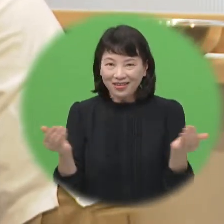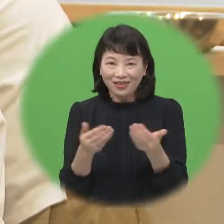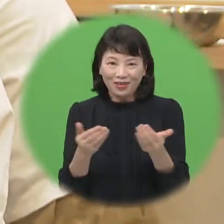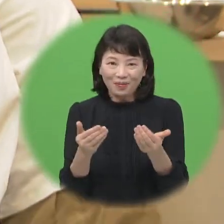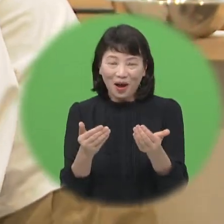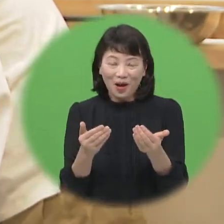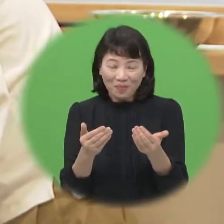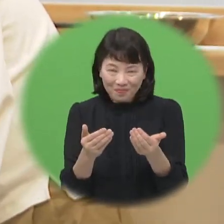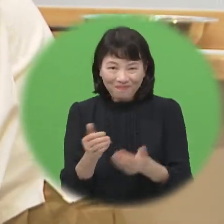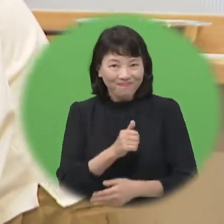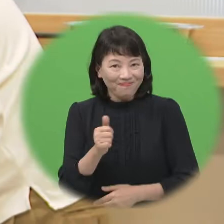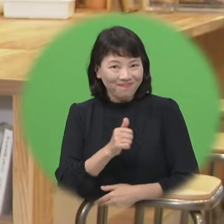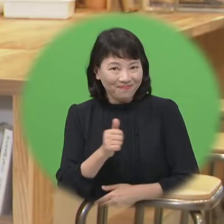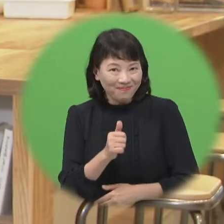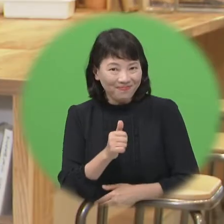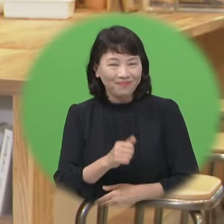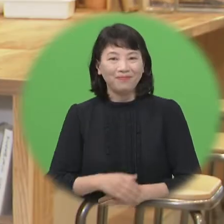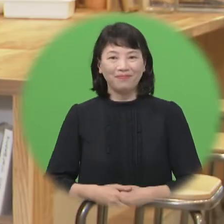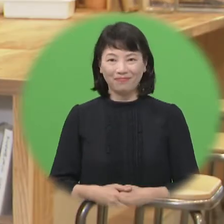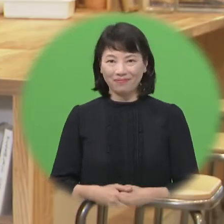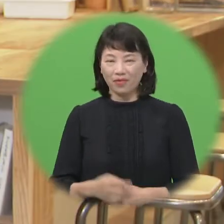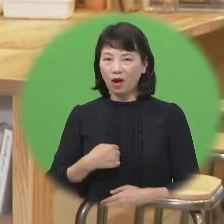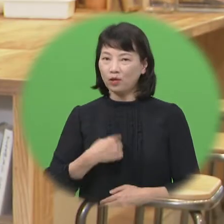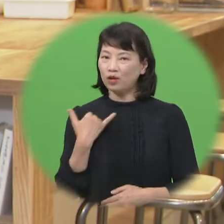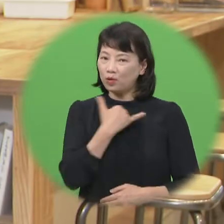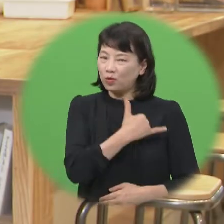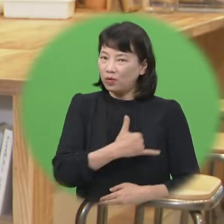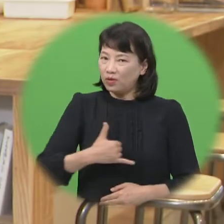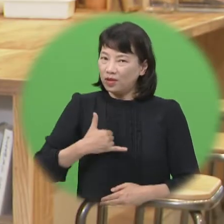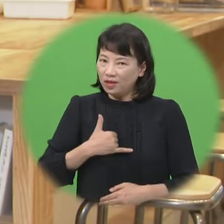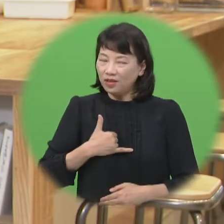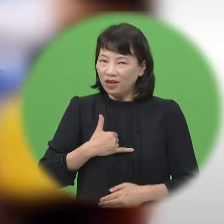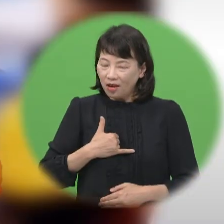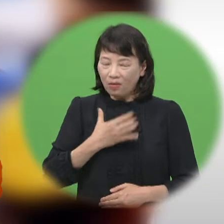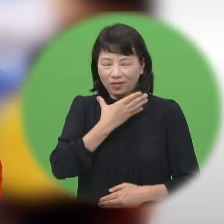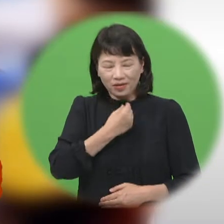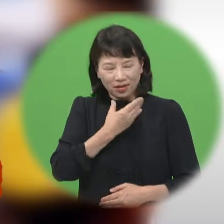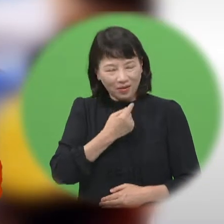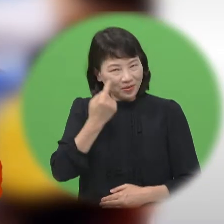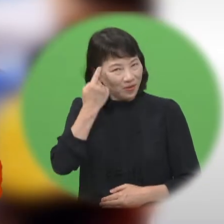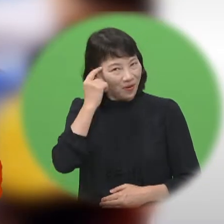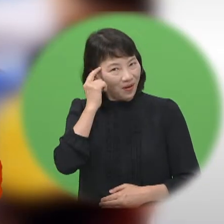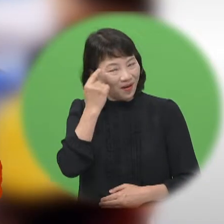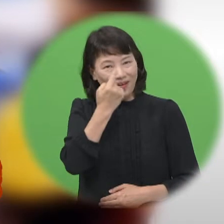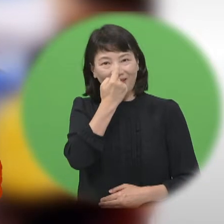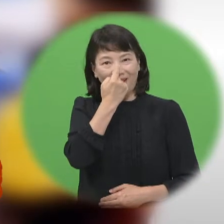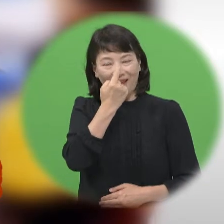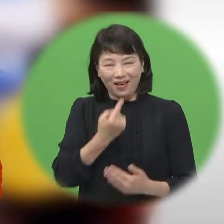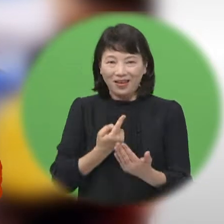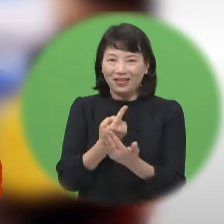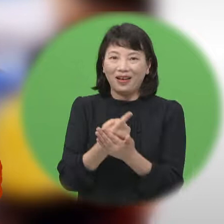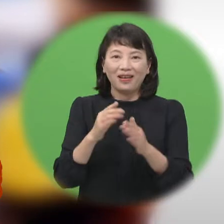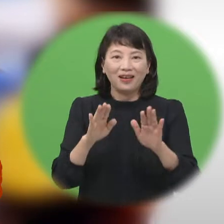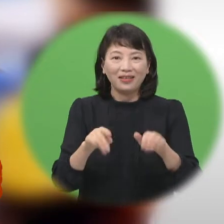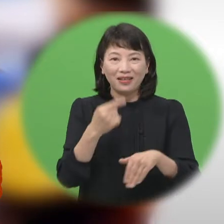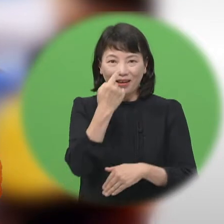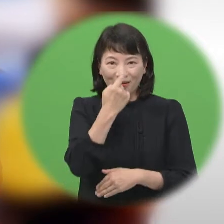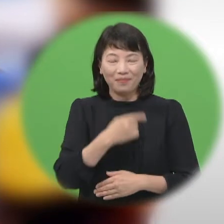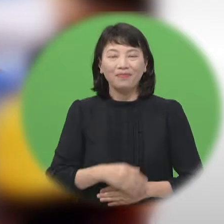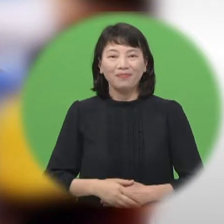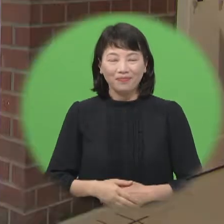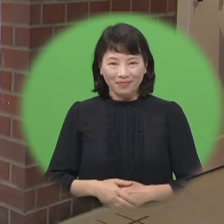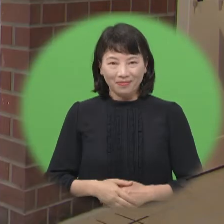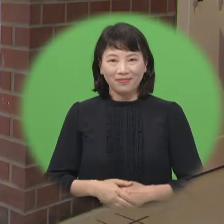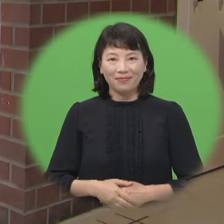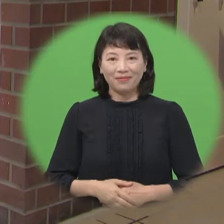き始めています。 自分の人生をよりよく生きるためにどうしたらいいかっていうことを考えられるようになりました